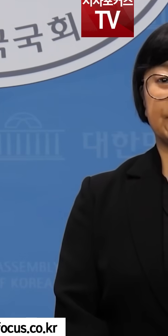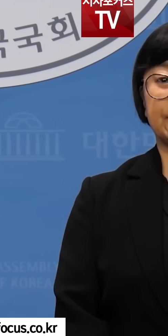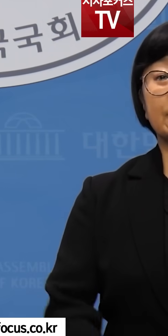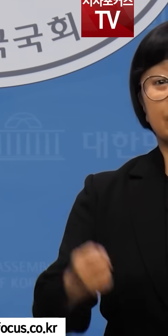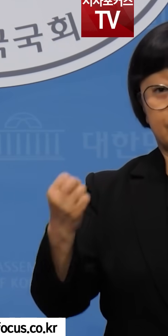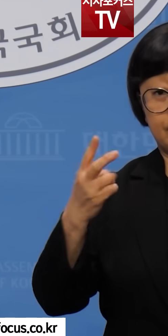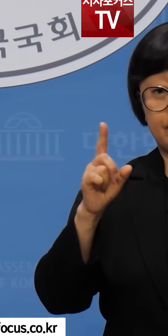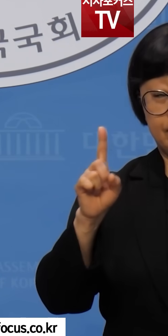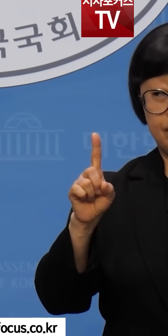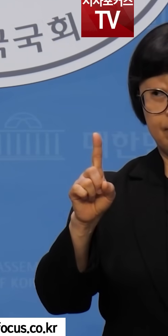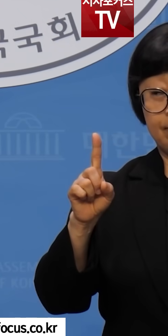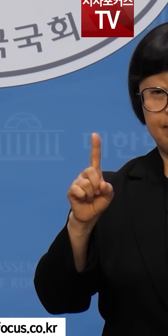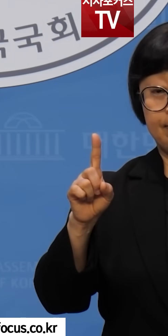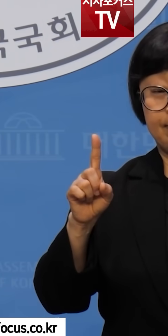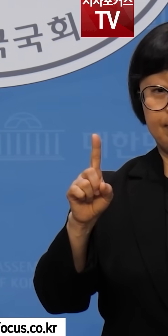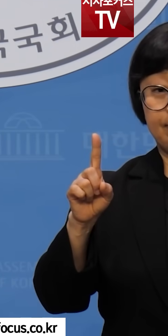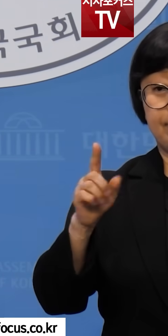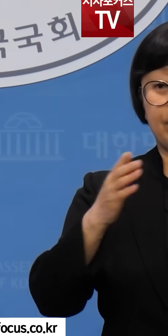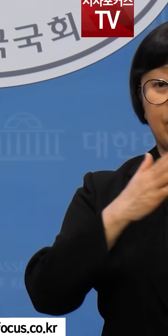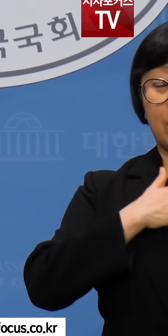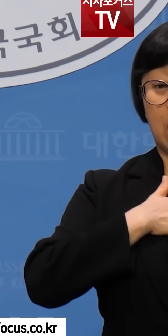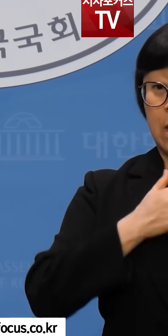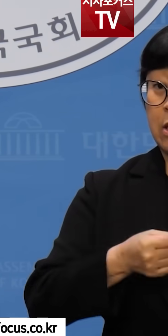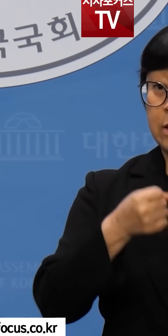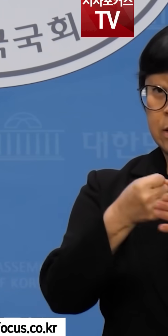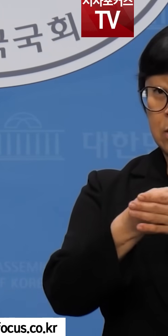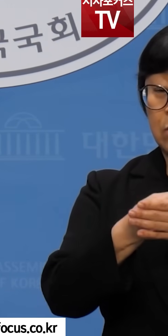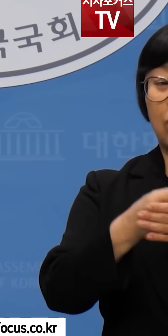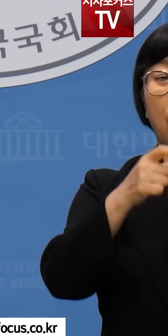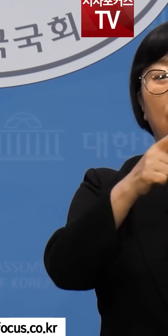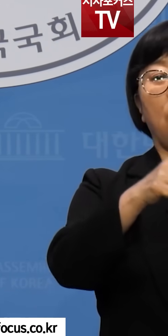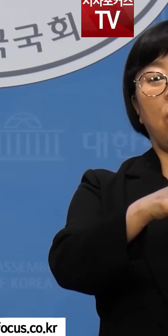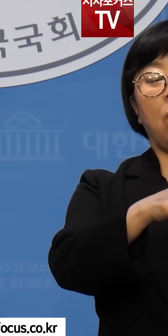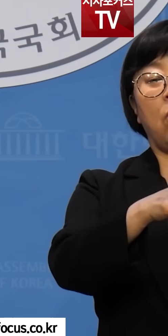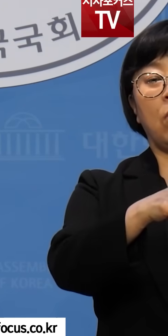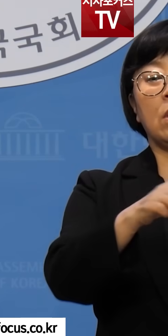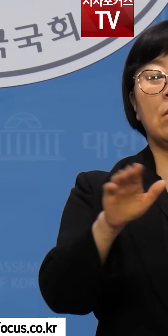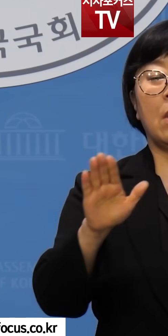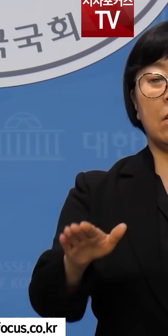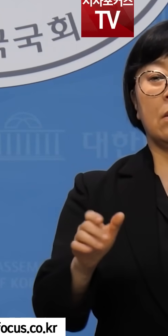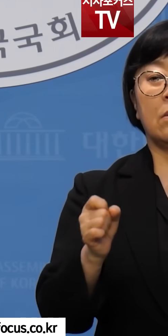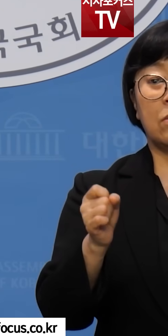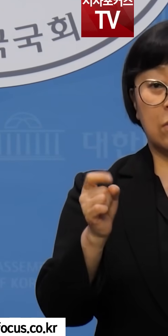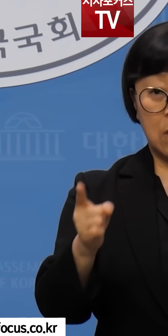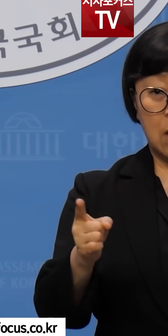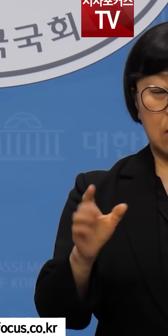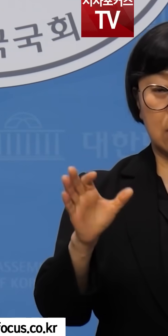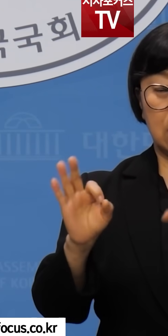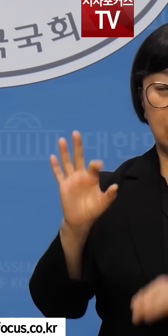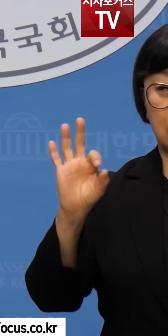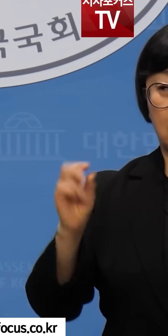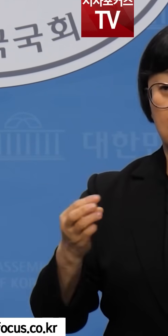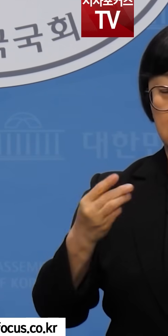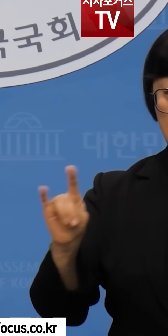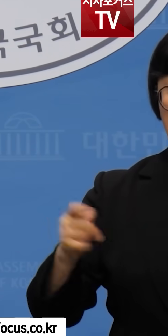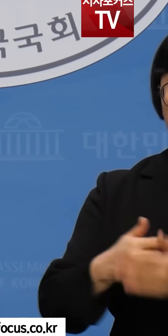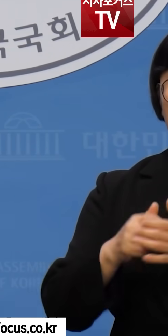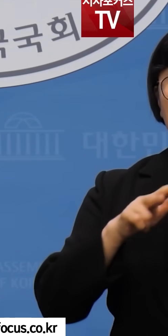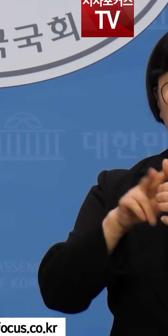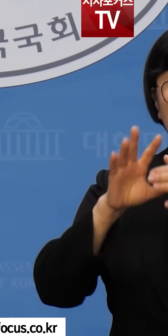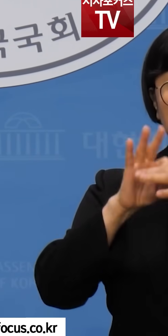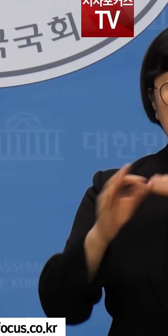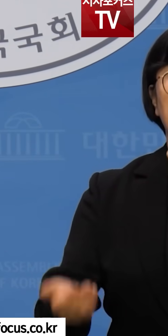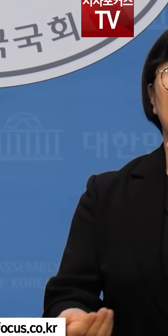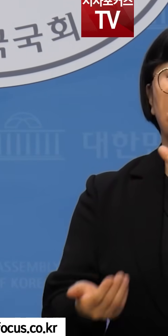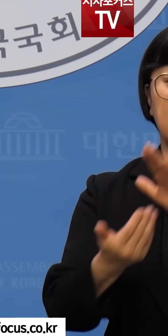다시 한번 저의 결의 또 저의 목표가 이번 기회에 김용태 후보를 통해서 꼭